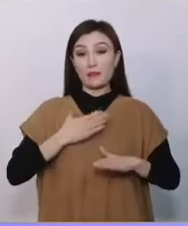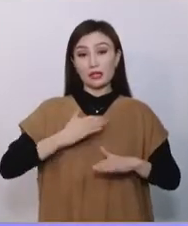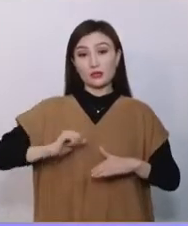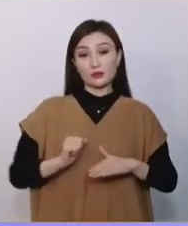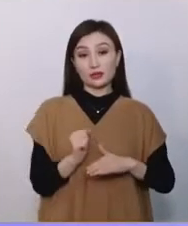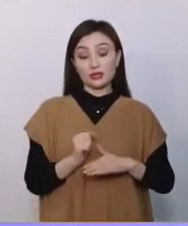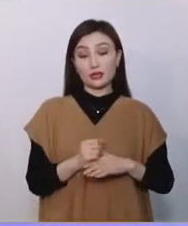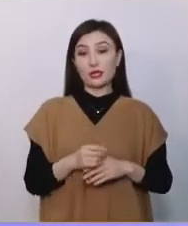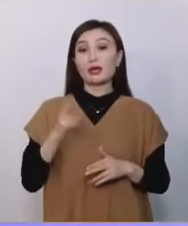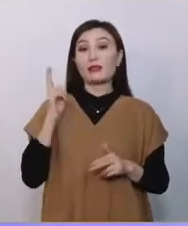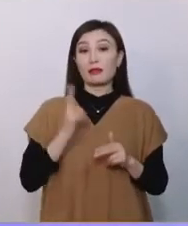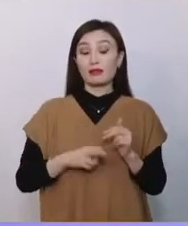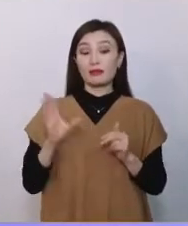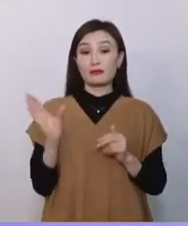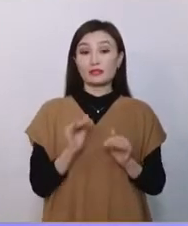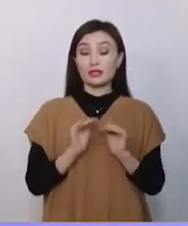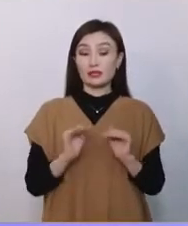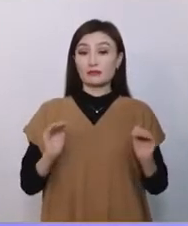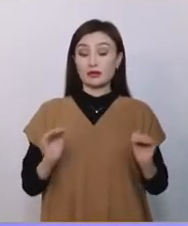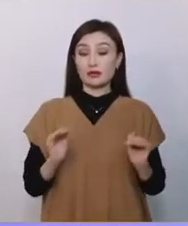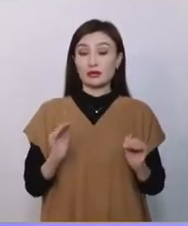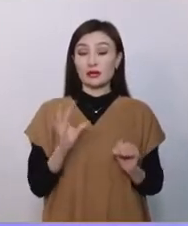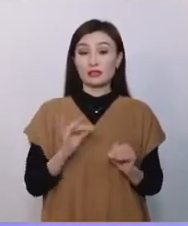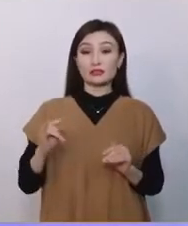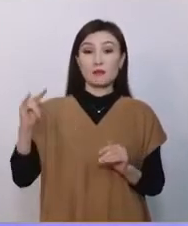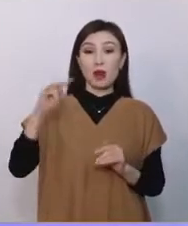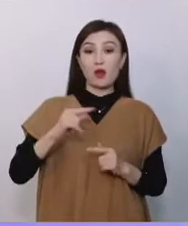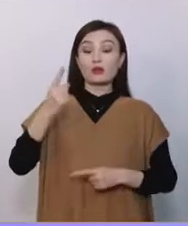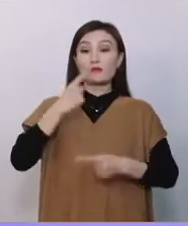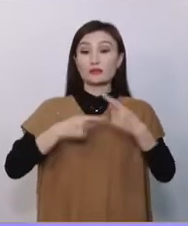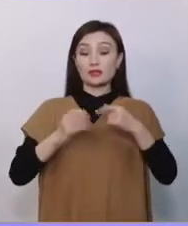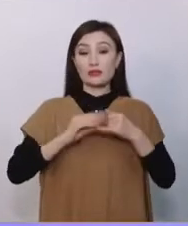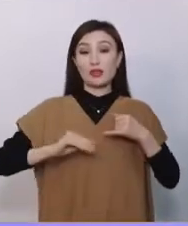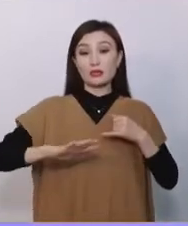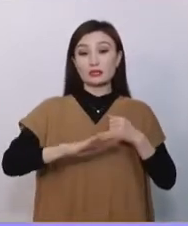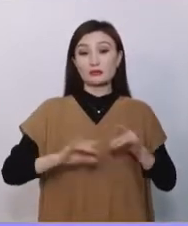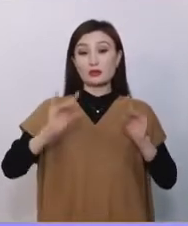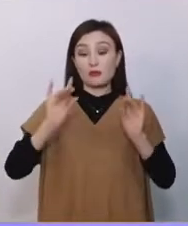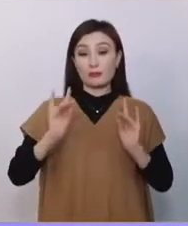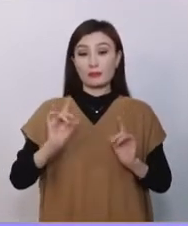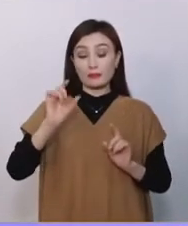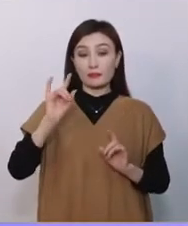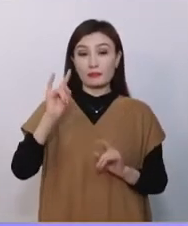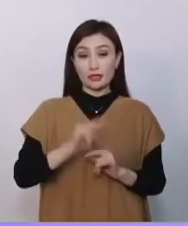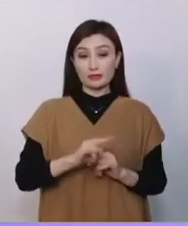наконец вся детвора из полета возвратилась и на землю приземлилась